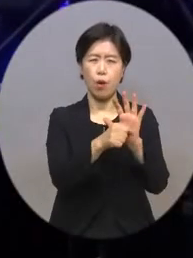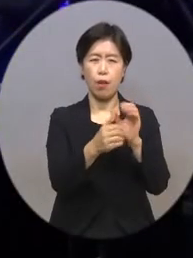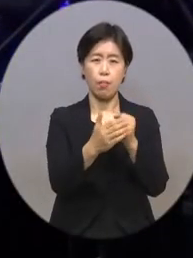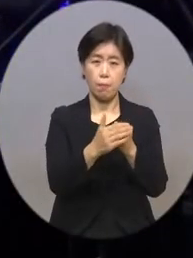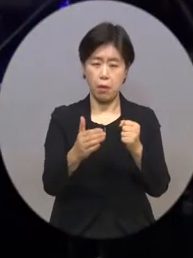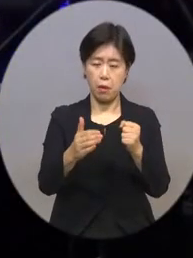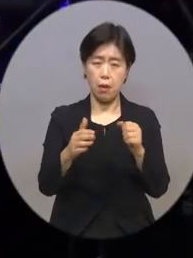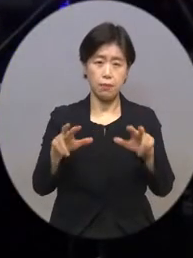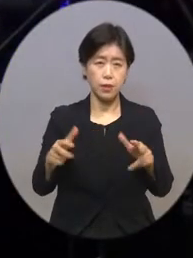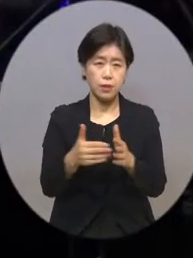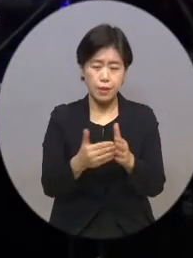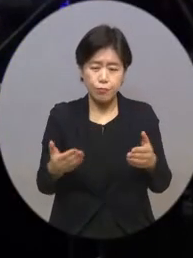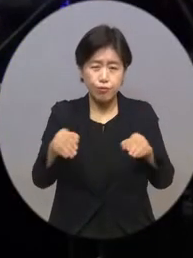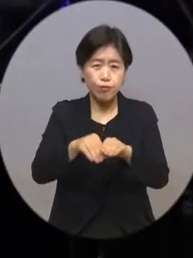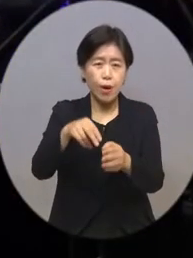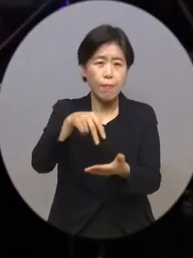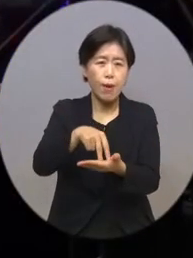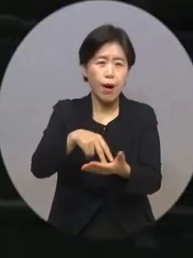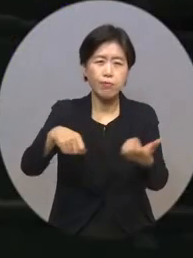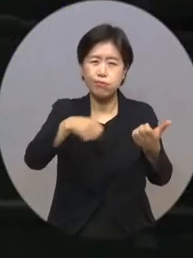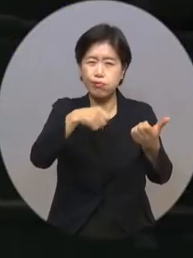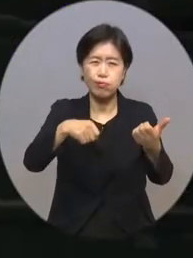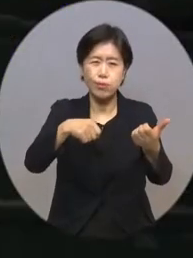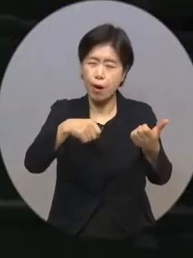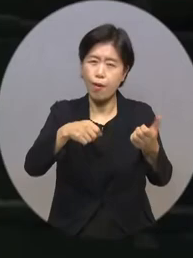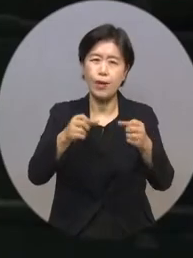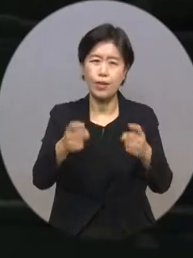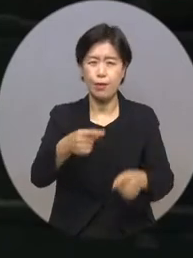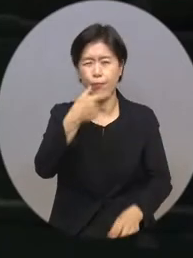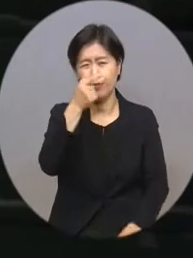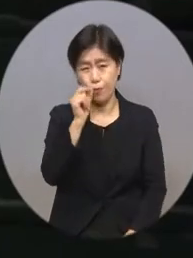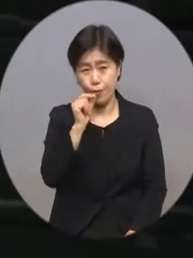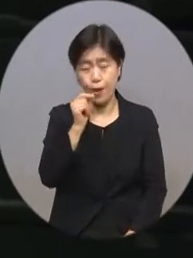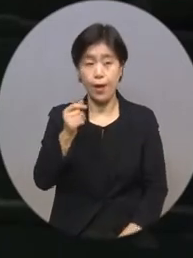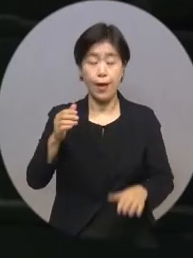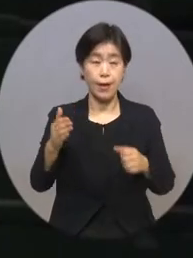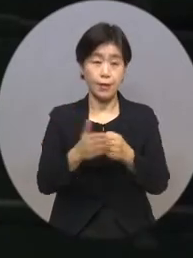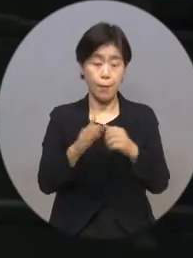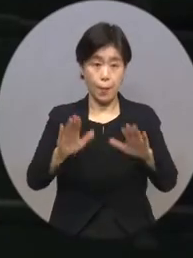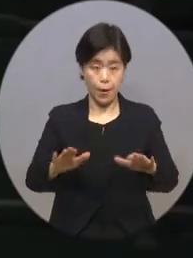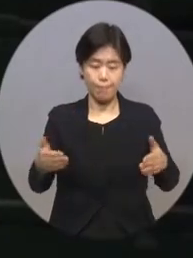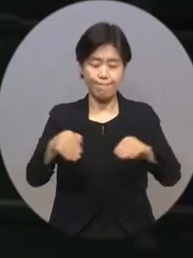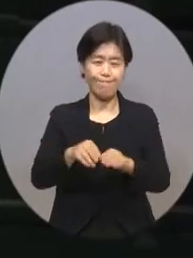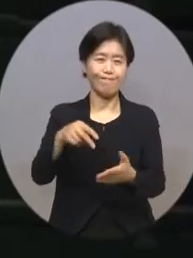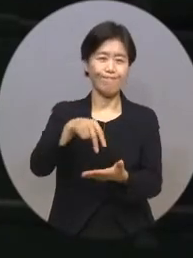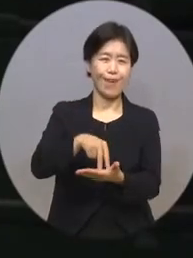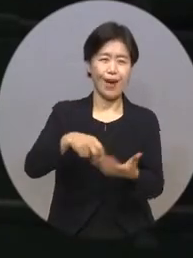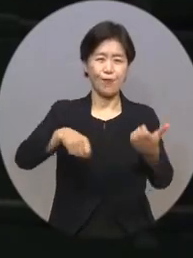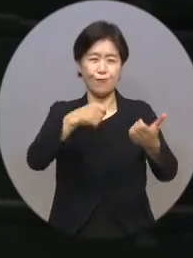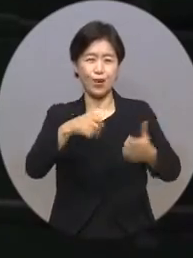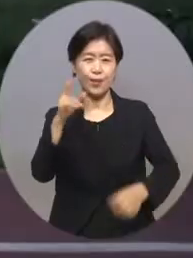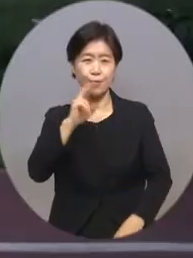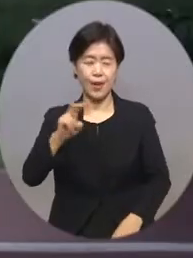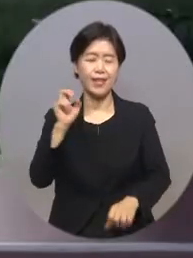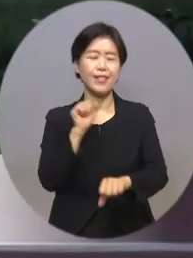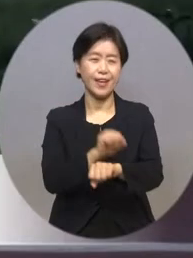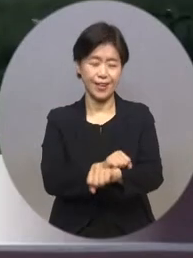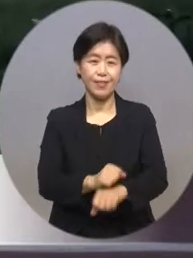인해 무대에 설 기회가 부족했던 만큼 7 엔진 들의 열정적인 퍼포먼스 가 대중들의 눈길을 끌었습니다